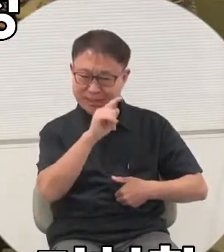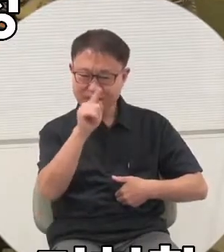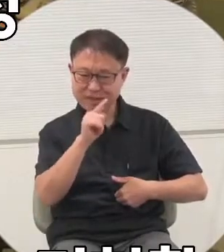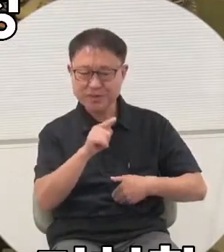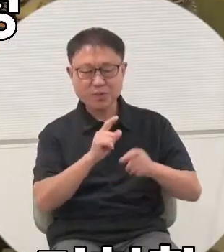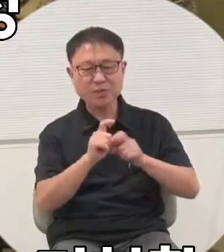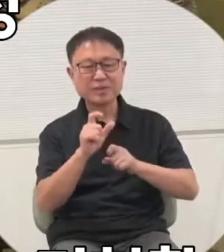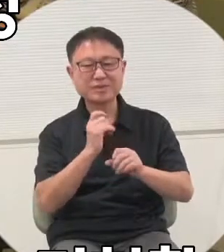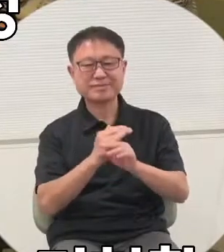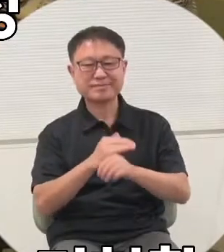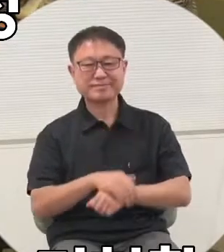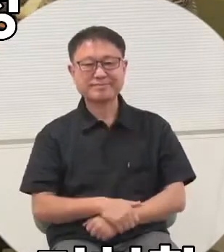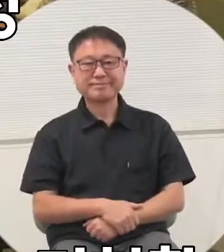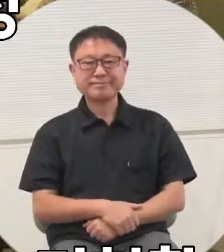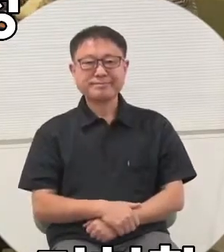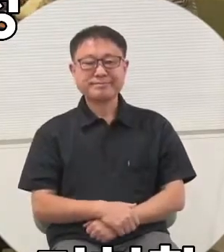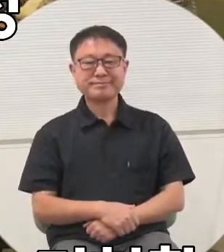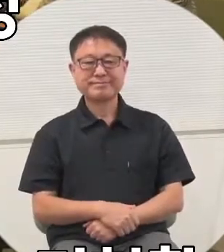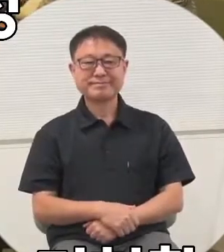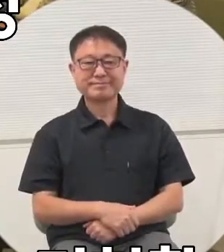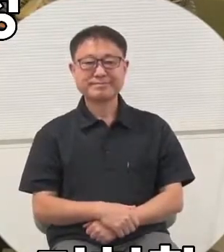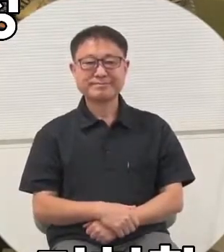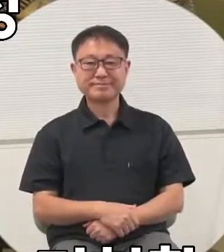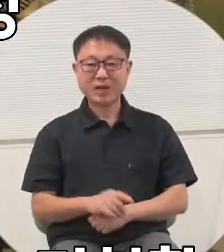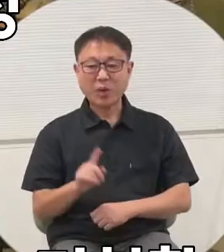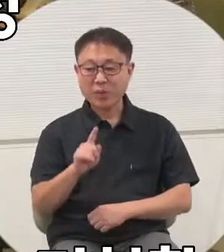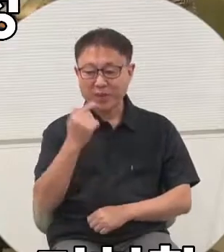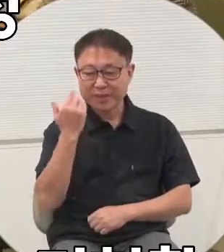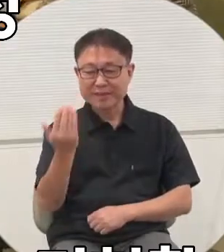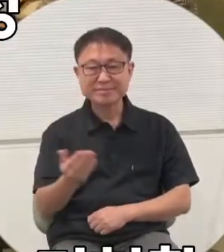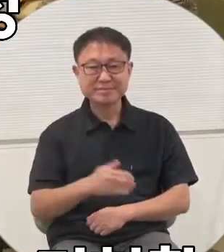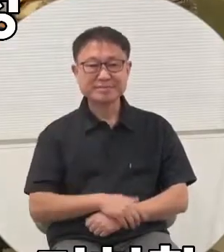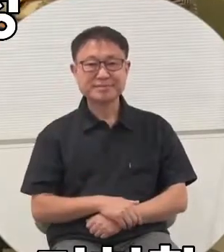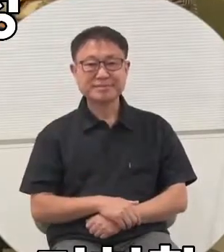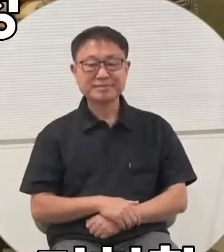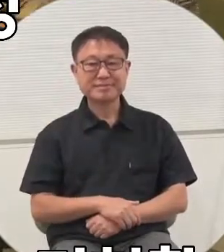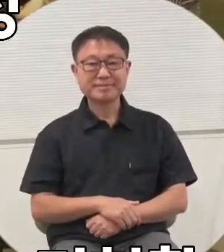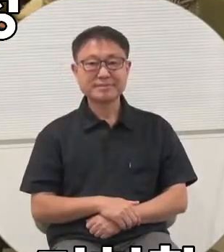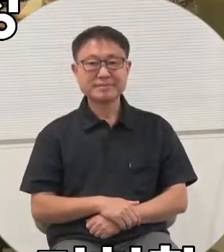있죠. 네. 어떠세요? 김 씨는